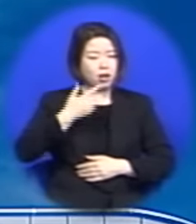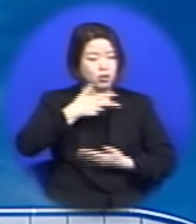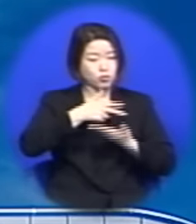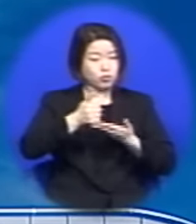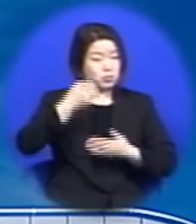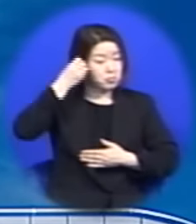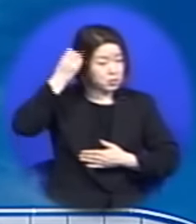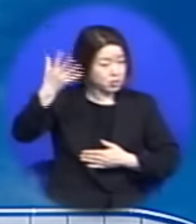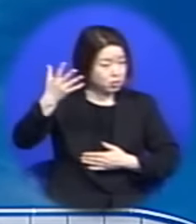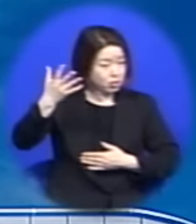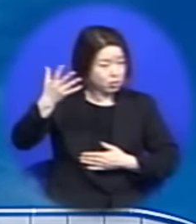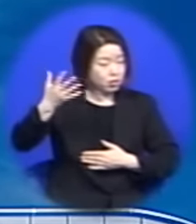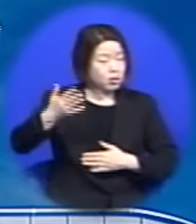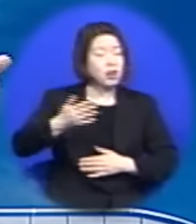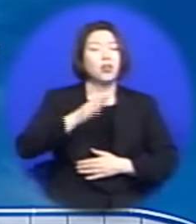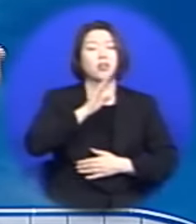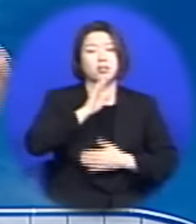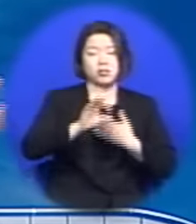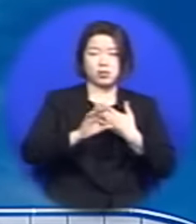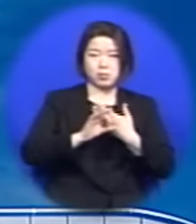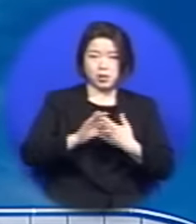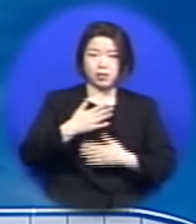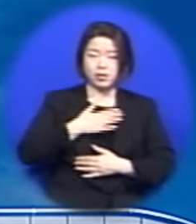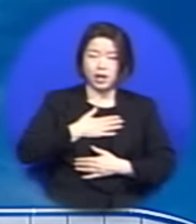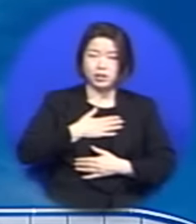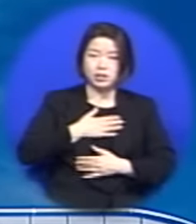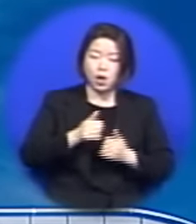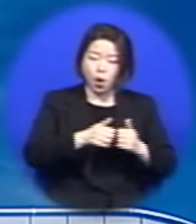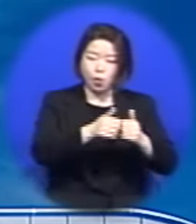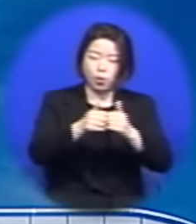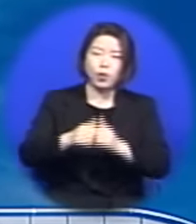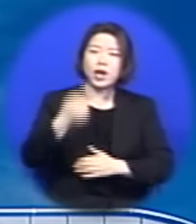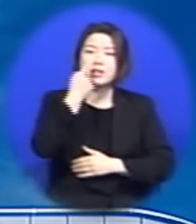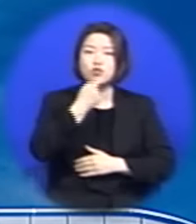잊어버렸다면 나는 동행하는 줄로만 생각한